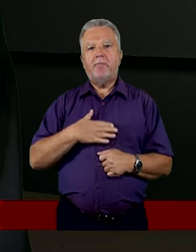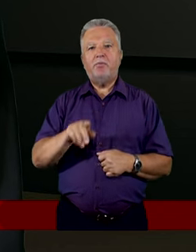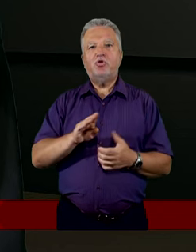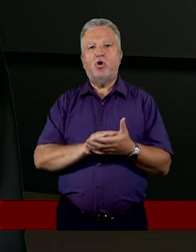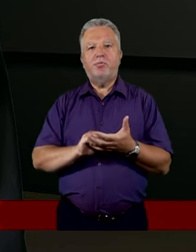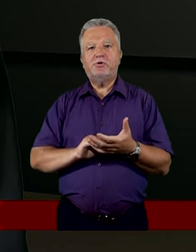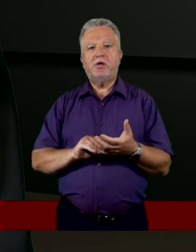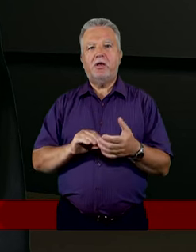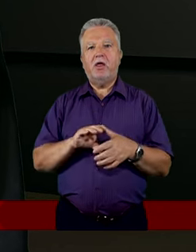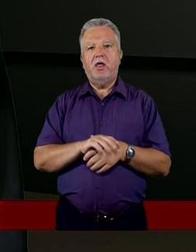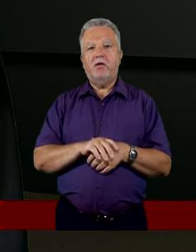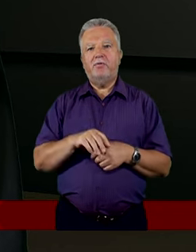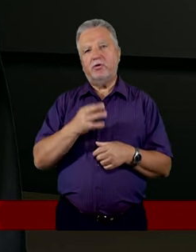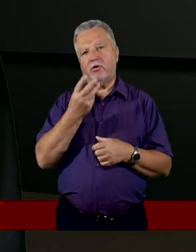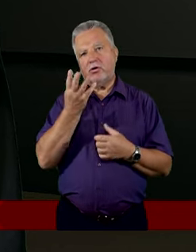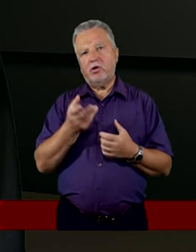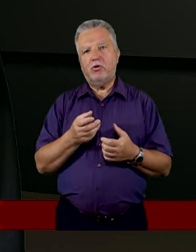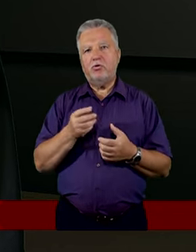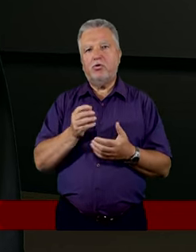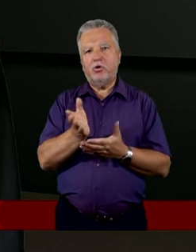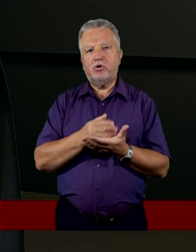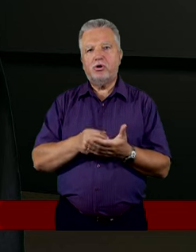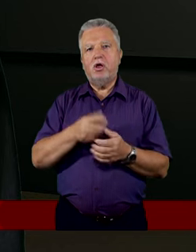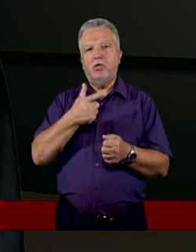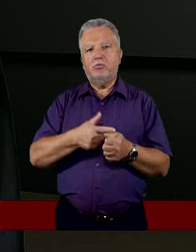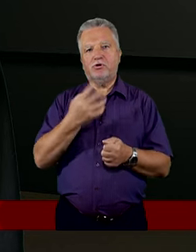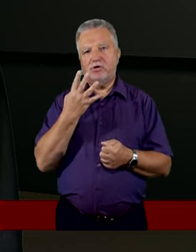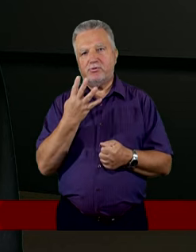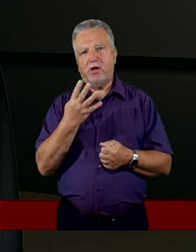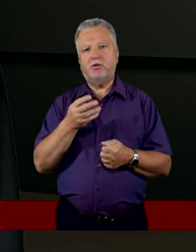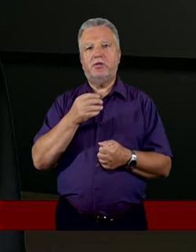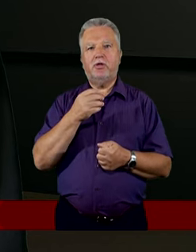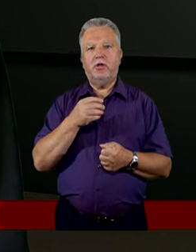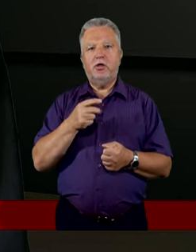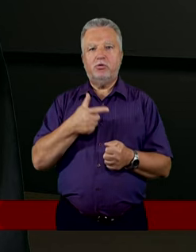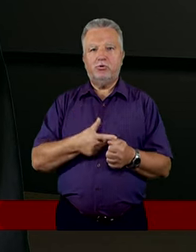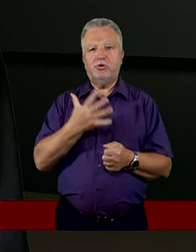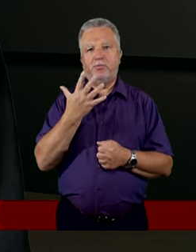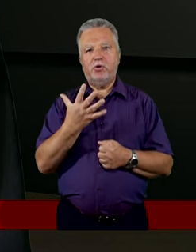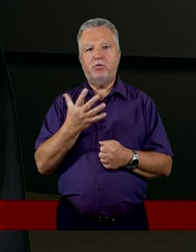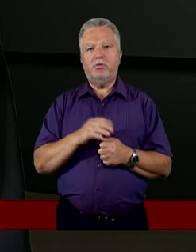Mamy to opisane w kilku rozdziałach, 24, 5